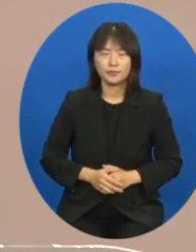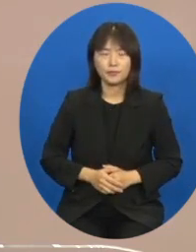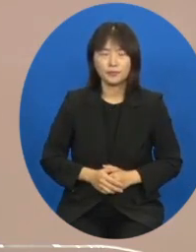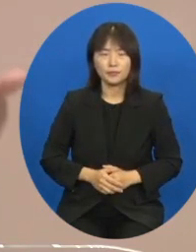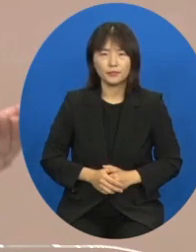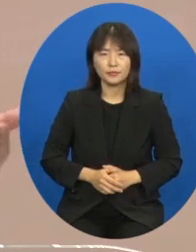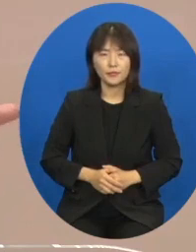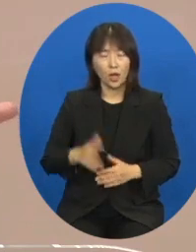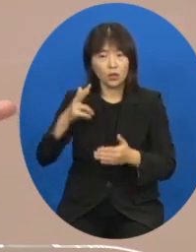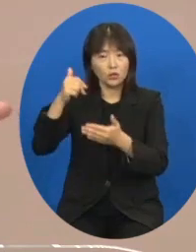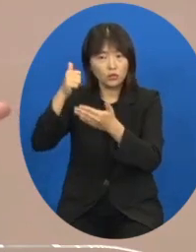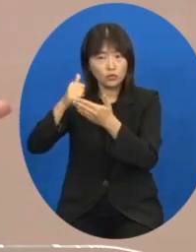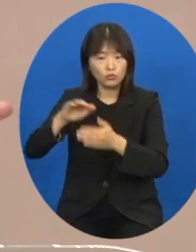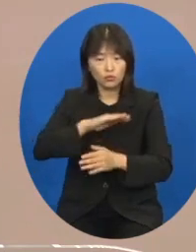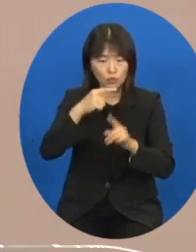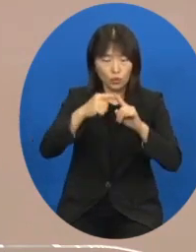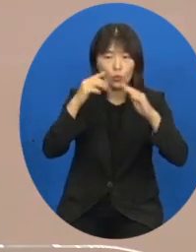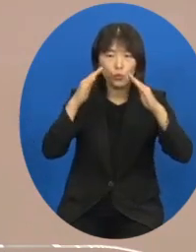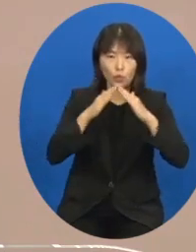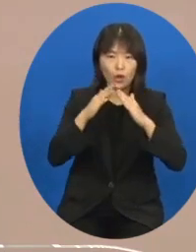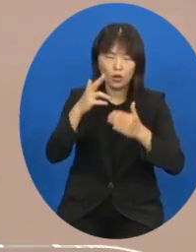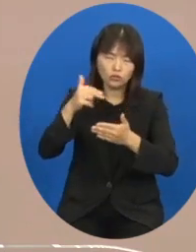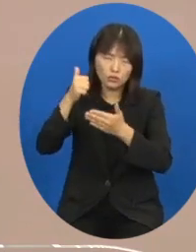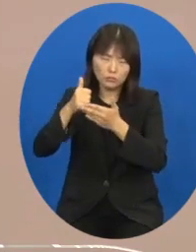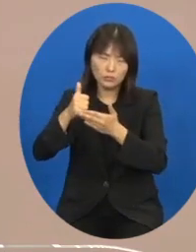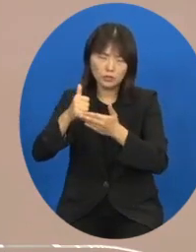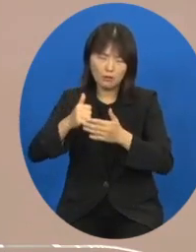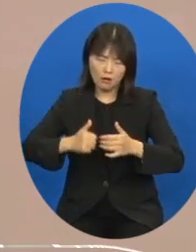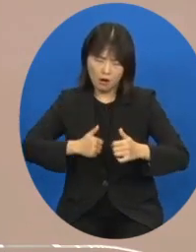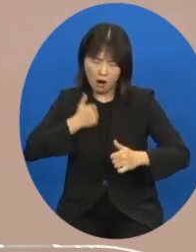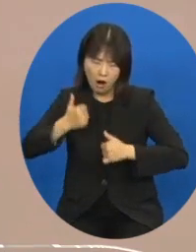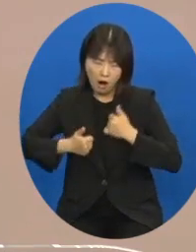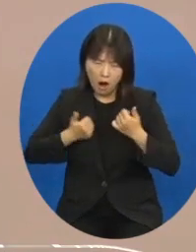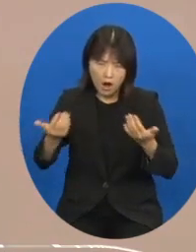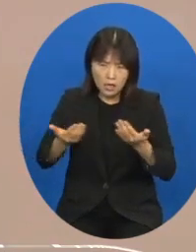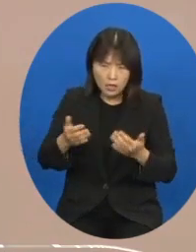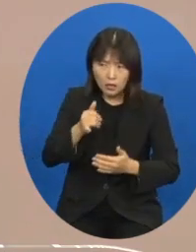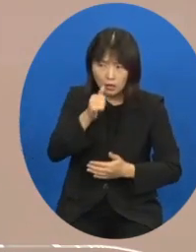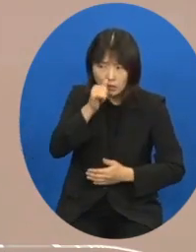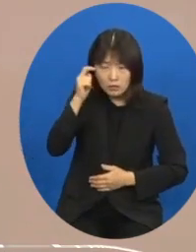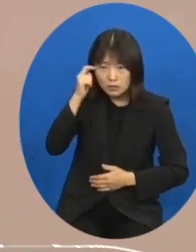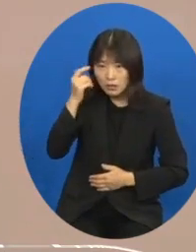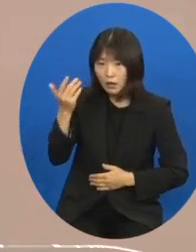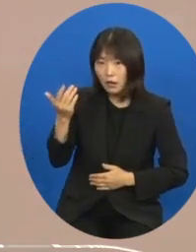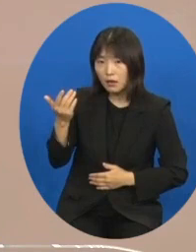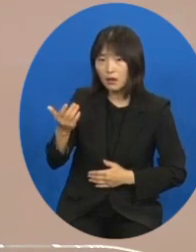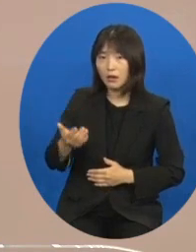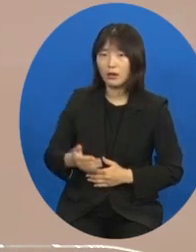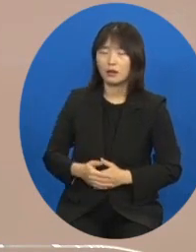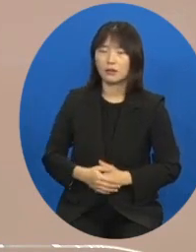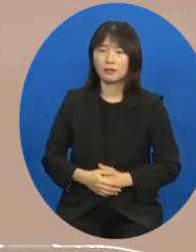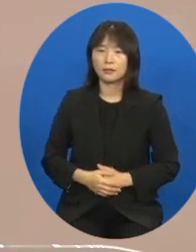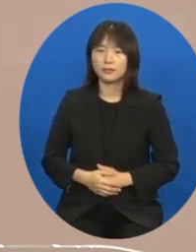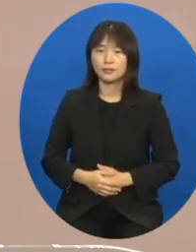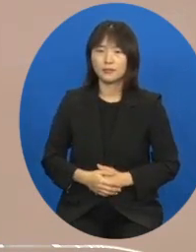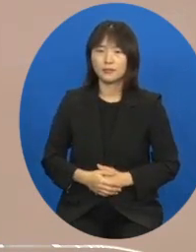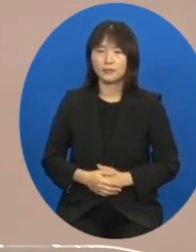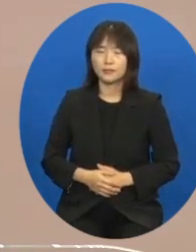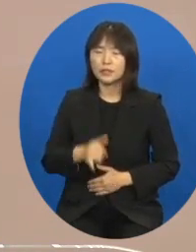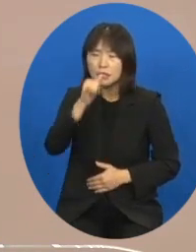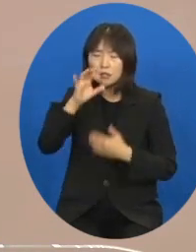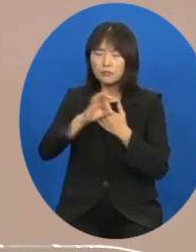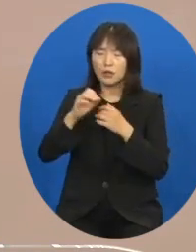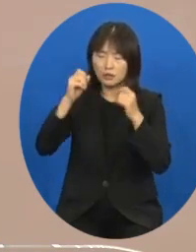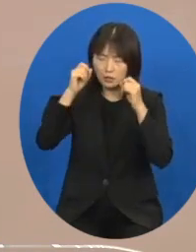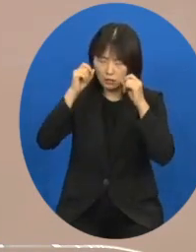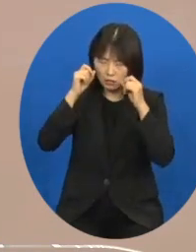혹시 주님, 우리 교회에 주님이 그토록 진노하실 일이 혹시 있습니까? 그 있으면